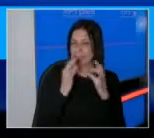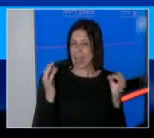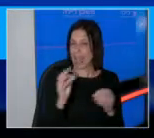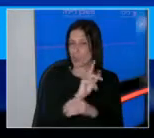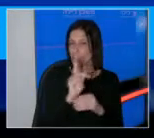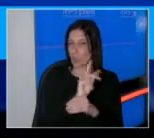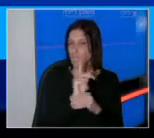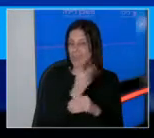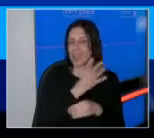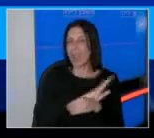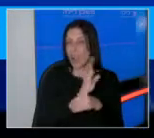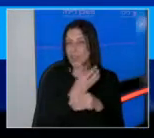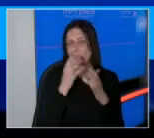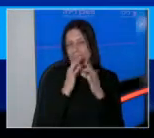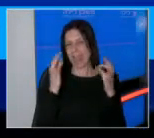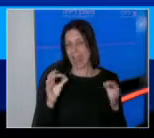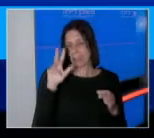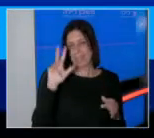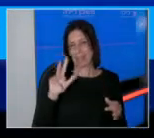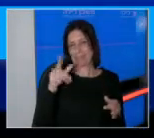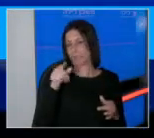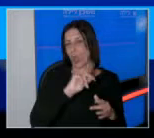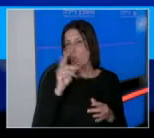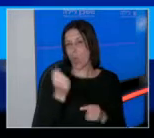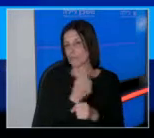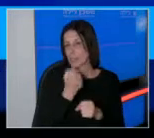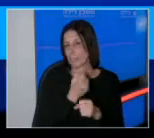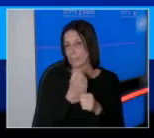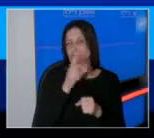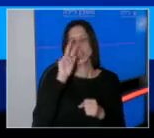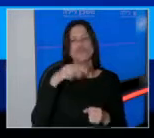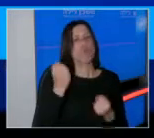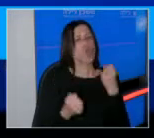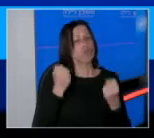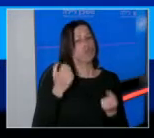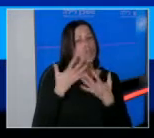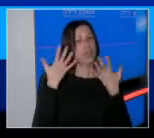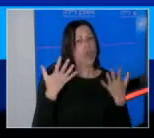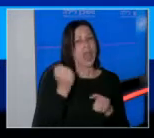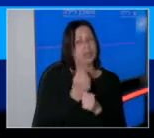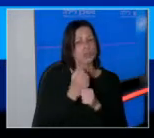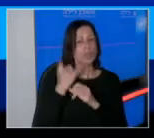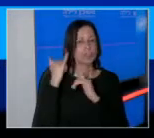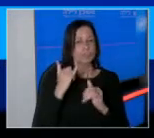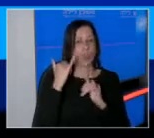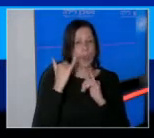תקופת הקורונה, ממש מההתחלה, במרץ, אתם לא עובדים, וגם יש קושי מאוד גדול לעשות משלוחים,